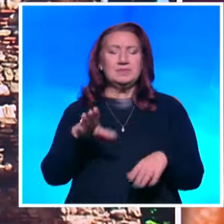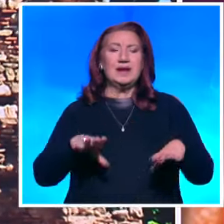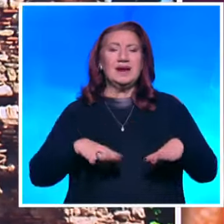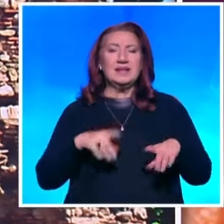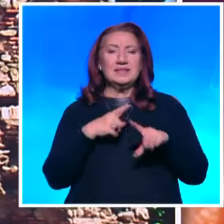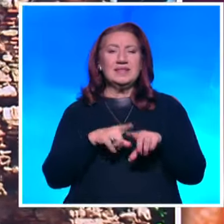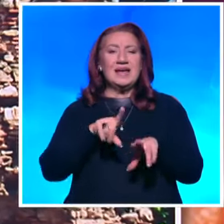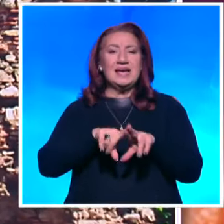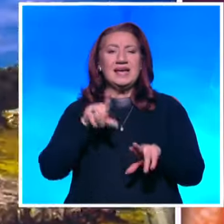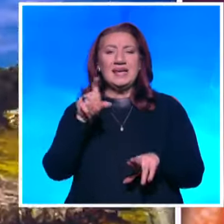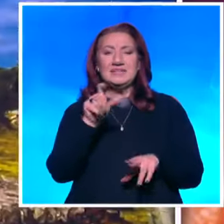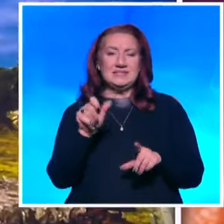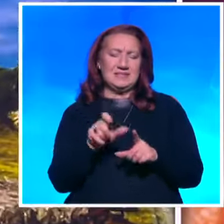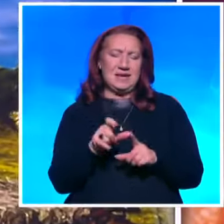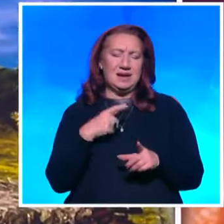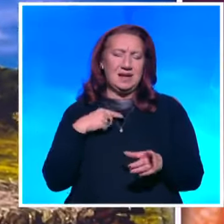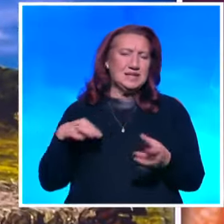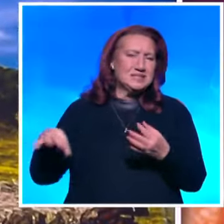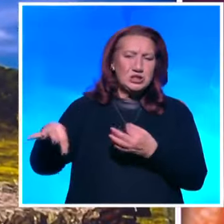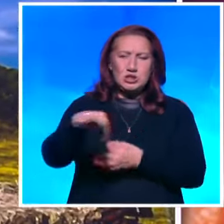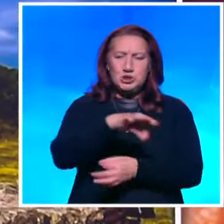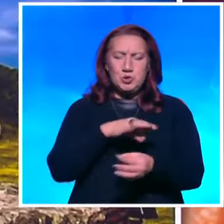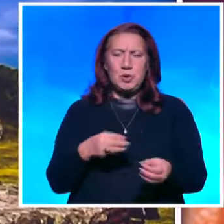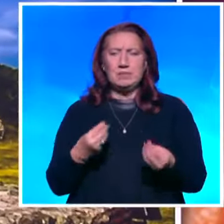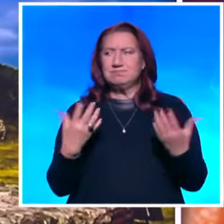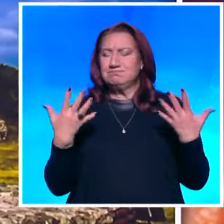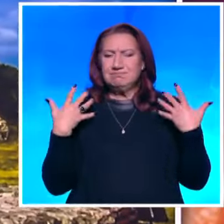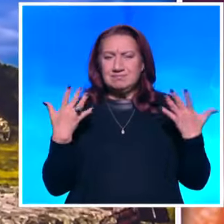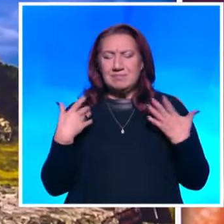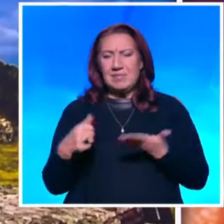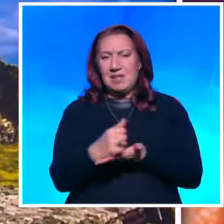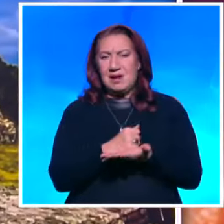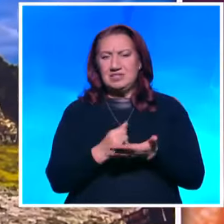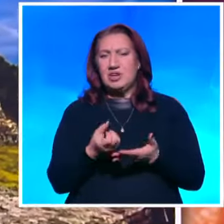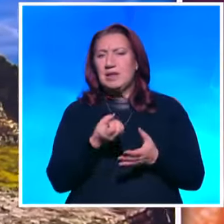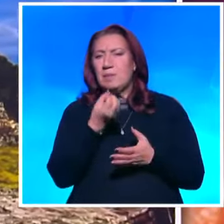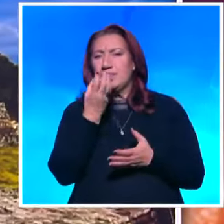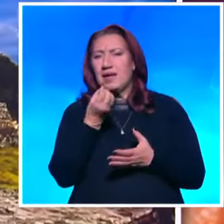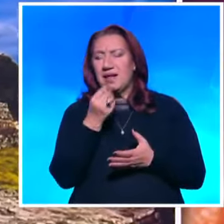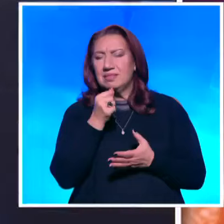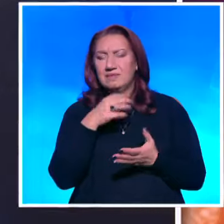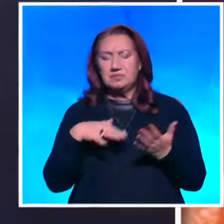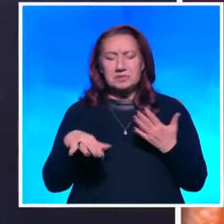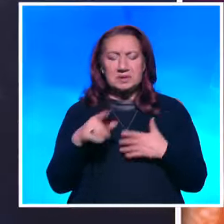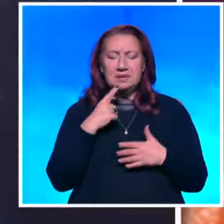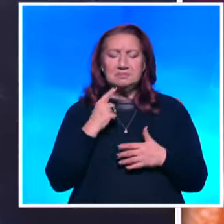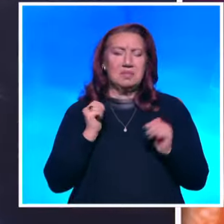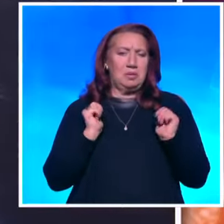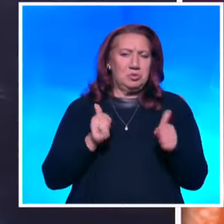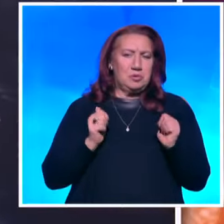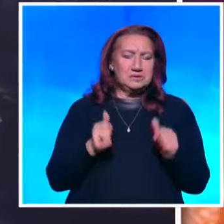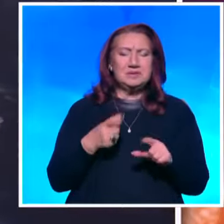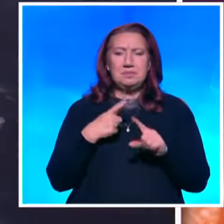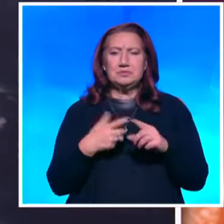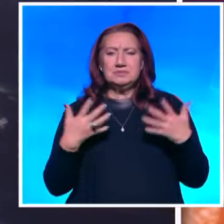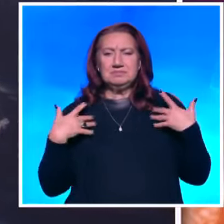история, привличащ и до днес с благоприятния климат и лековитите минерални извори. Съчетайте балнеолечебния туризъм с разходка из